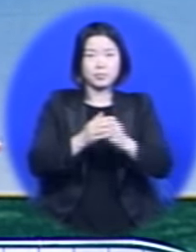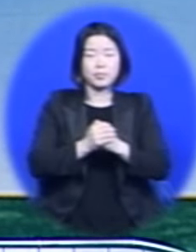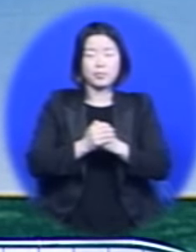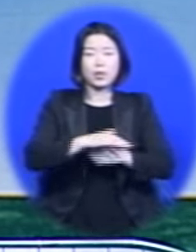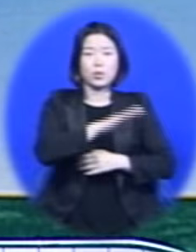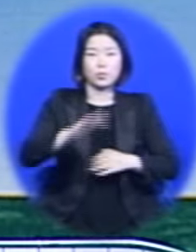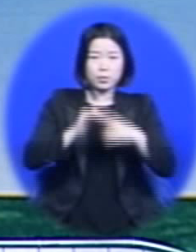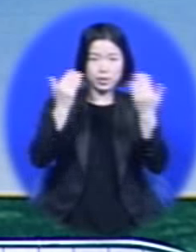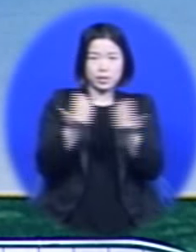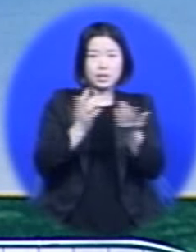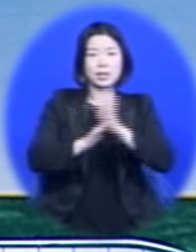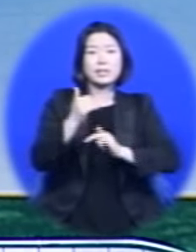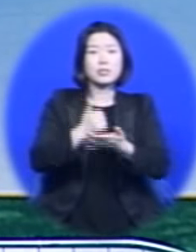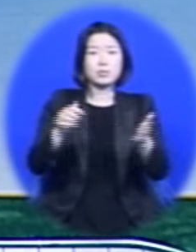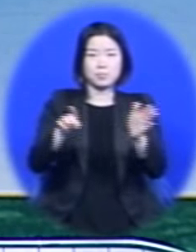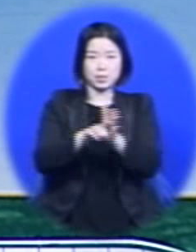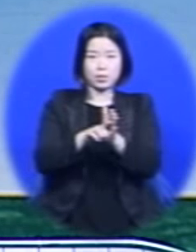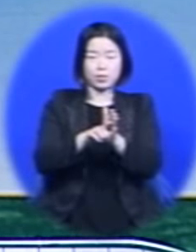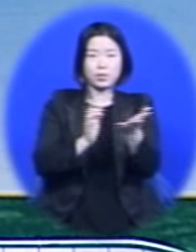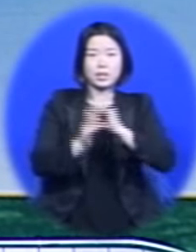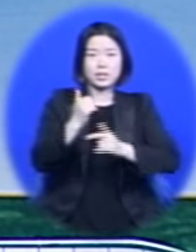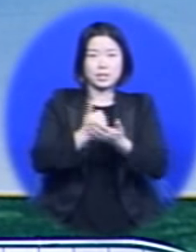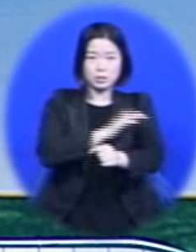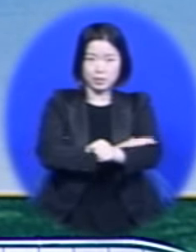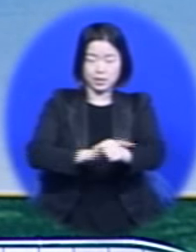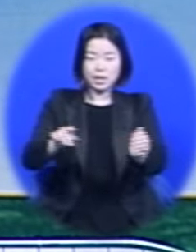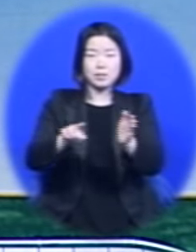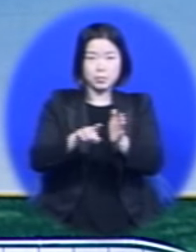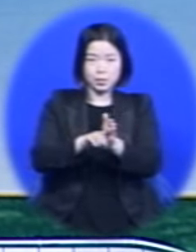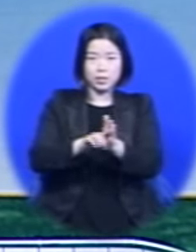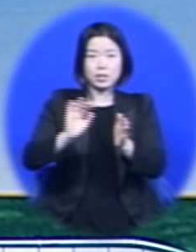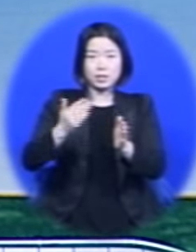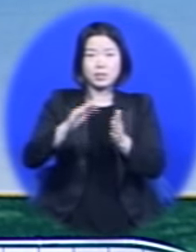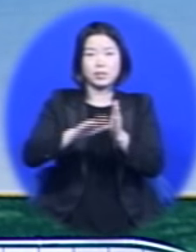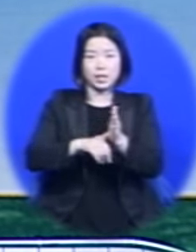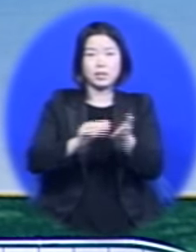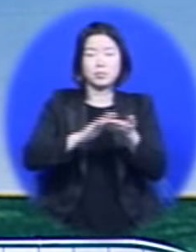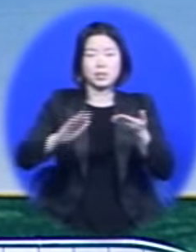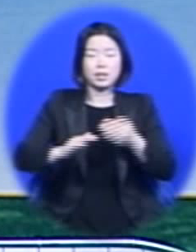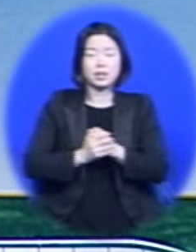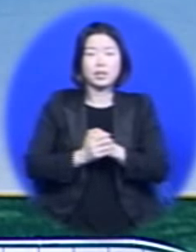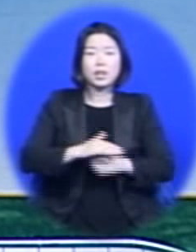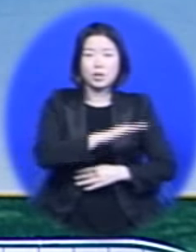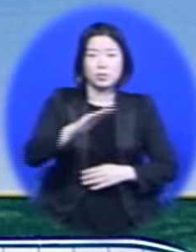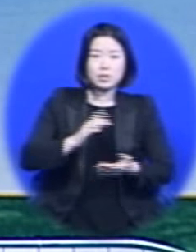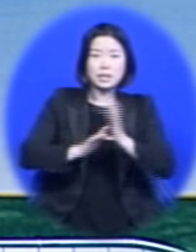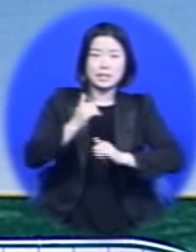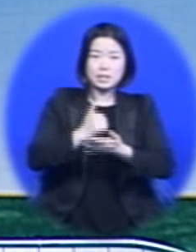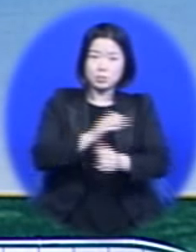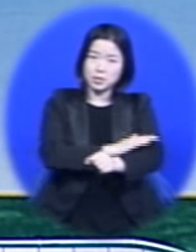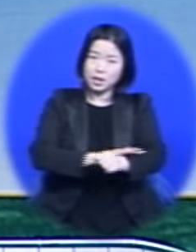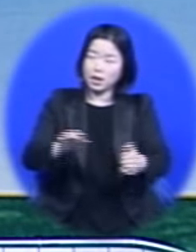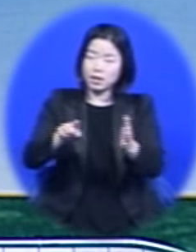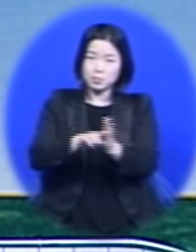다 예수님을 믿습니다. 예수님을 정말 잘 믿어야 할 때입니다. 예수님을 잘 믿으라고